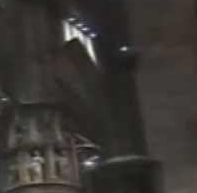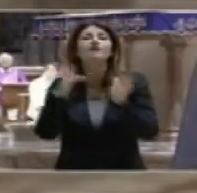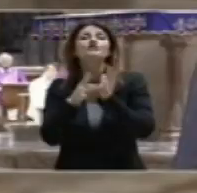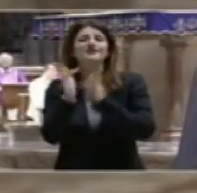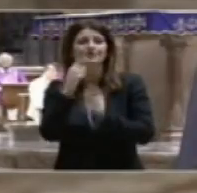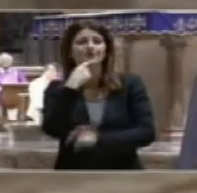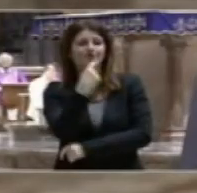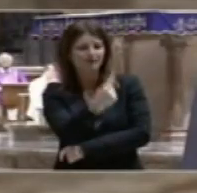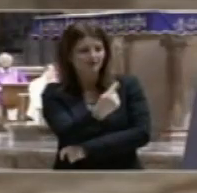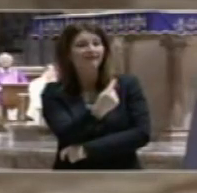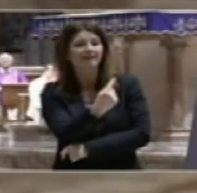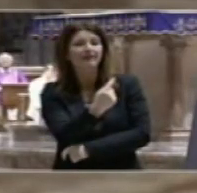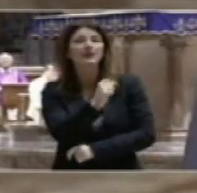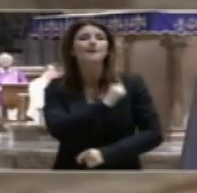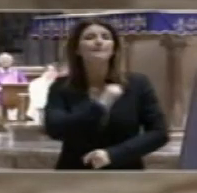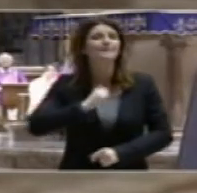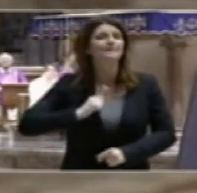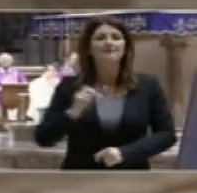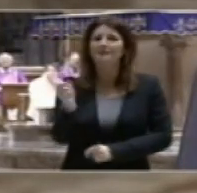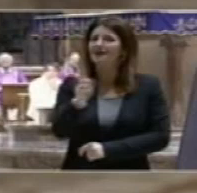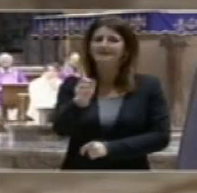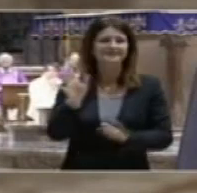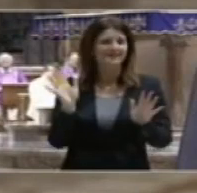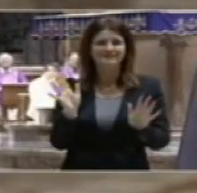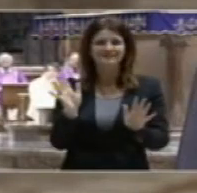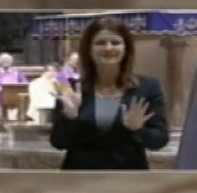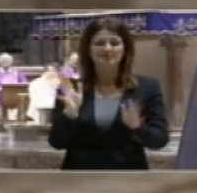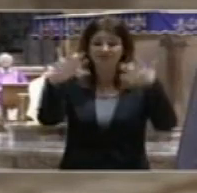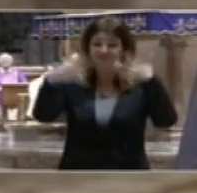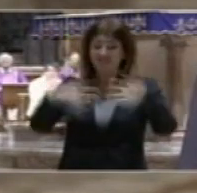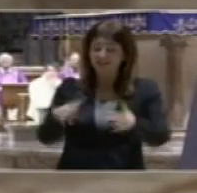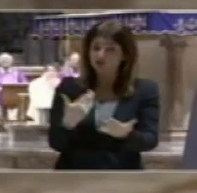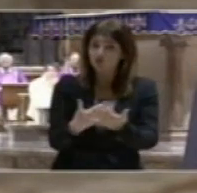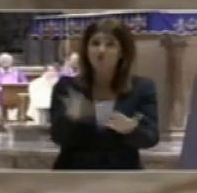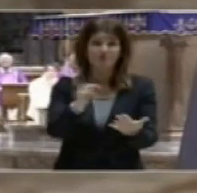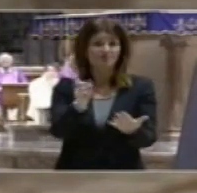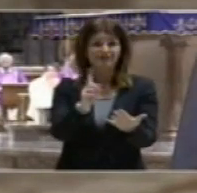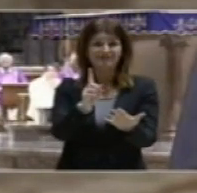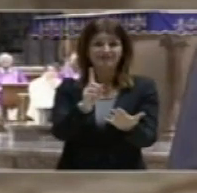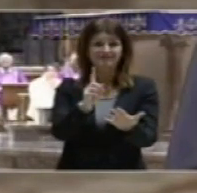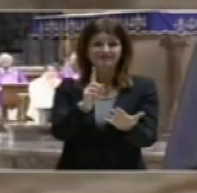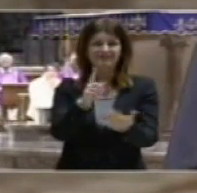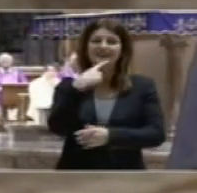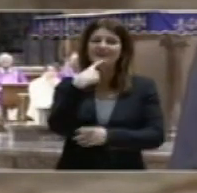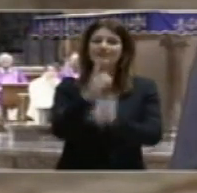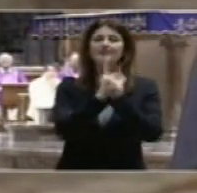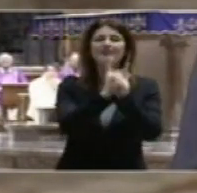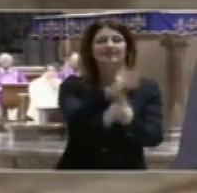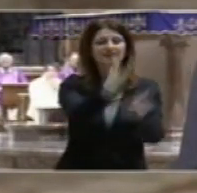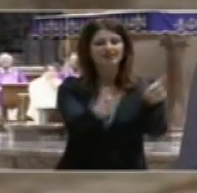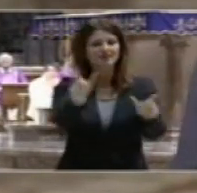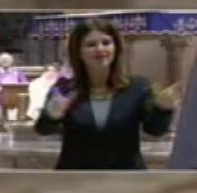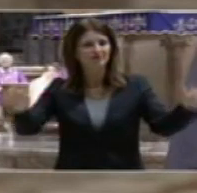dice: non è subito la fine. Dice ai suoi discepoli: